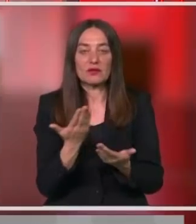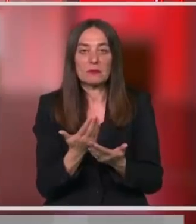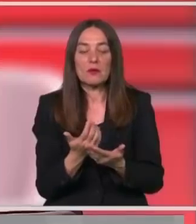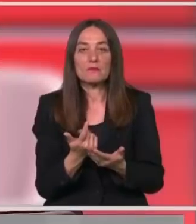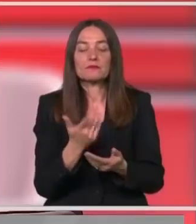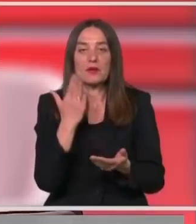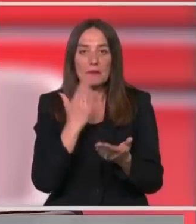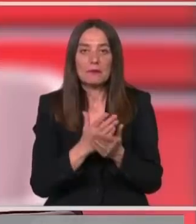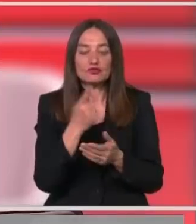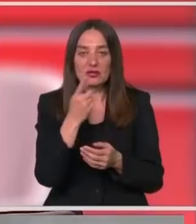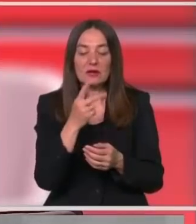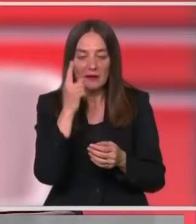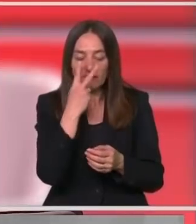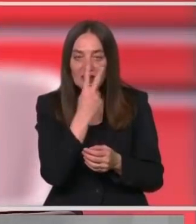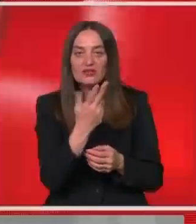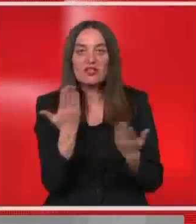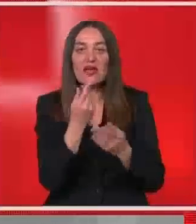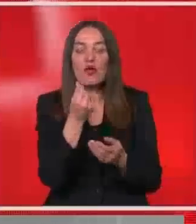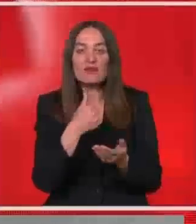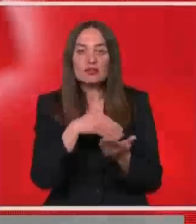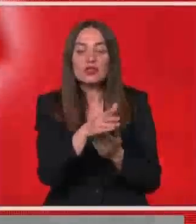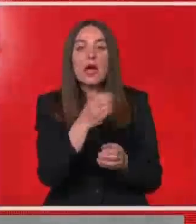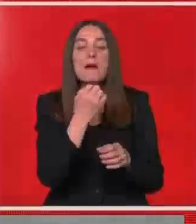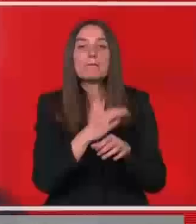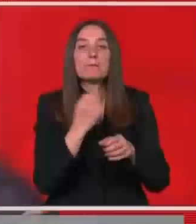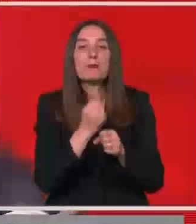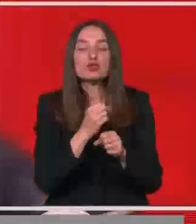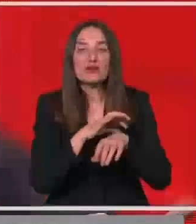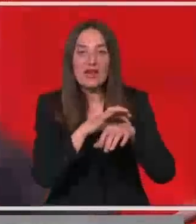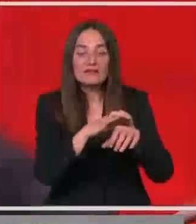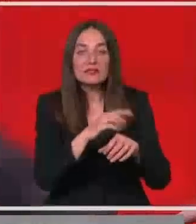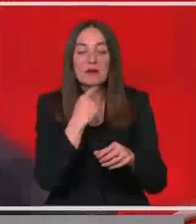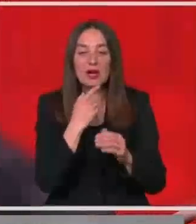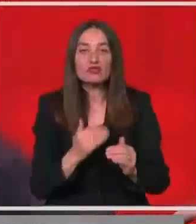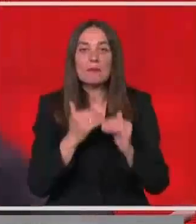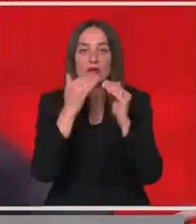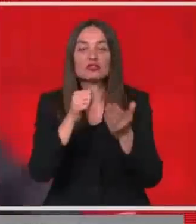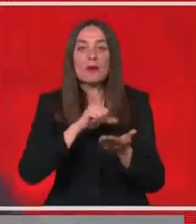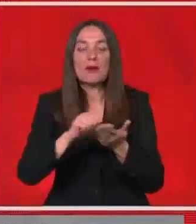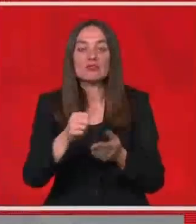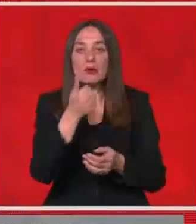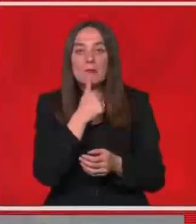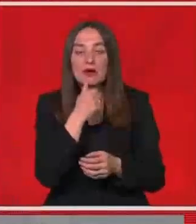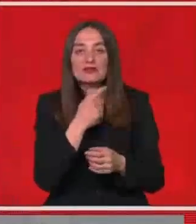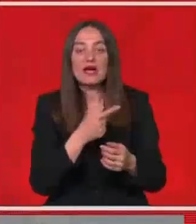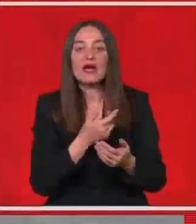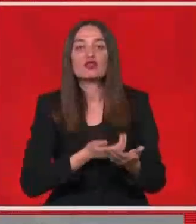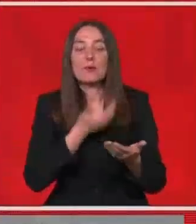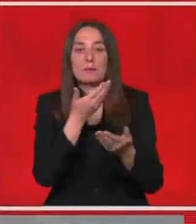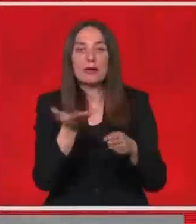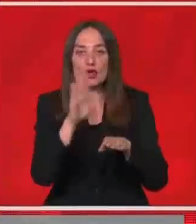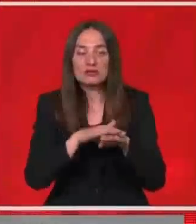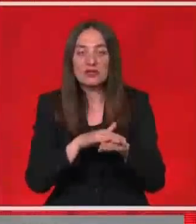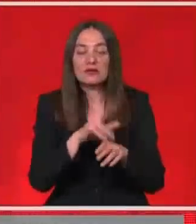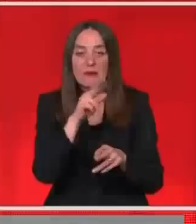bićete sigurni gde je novac otišao. Poslodavcima pomažemo tako što odlažemo plaćanje poreza i doprinosa. Imate kredite za likvidnost,